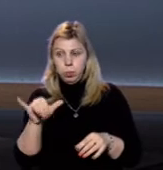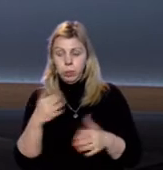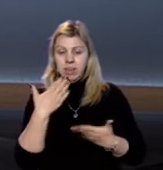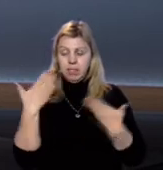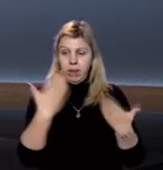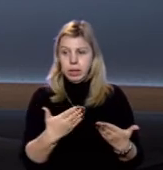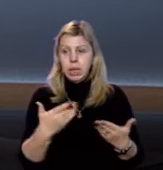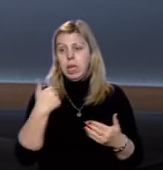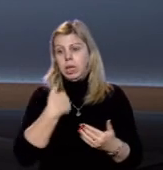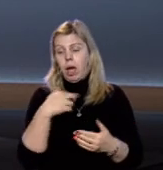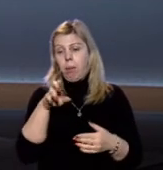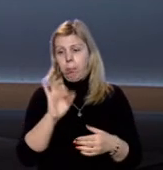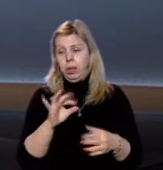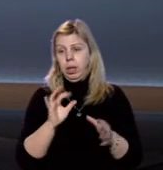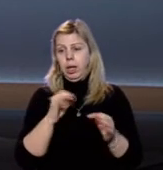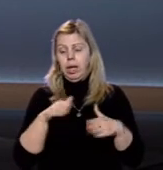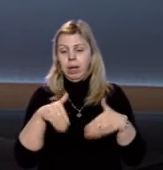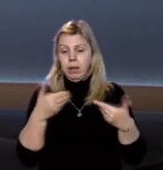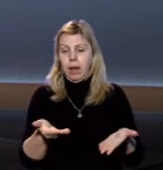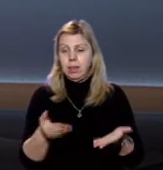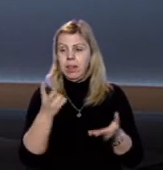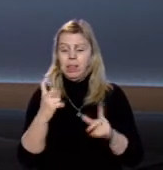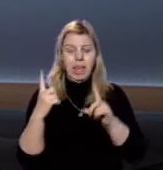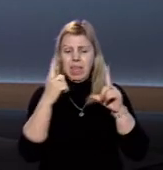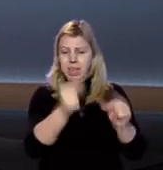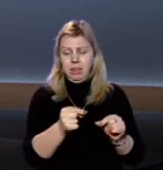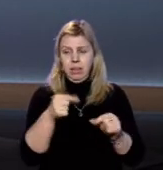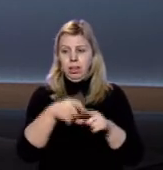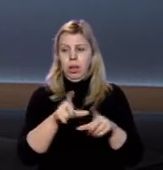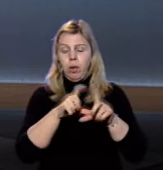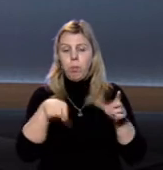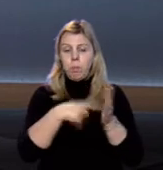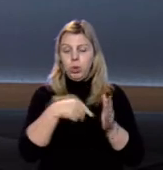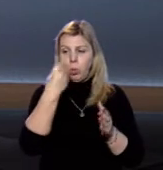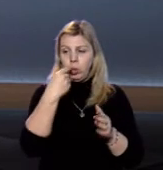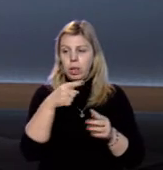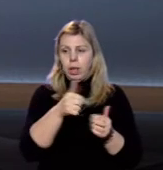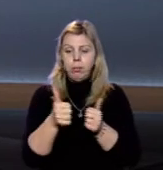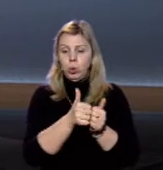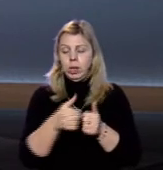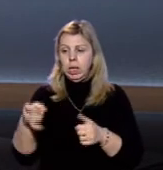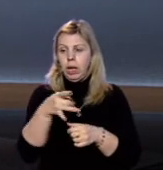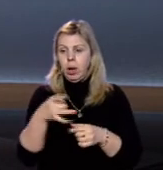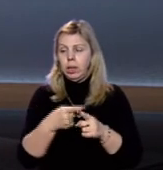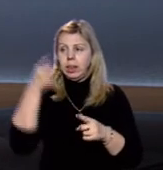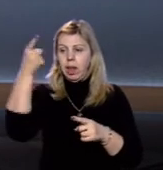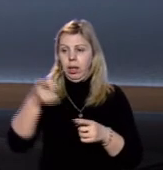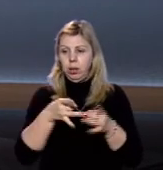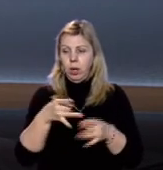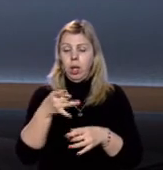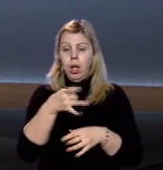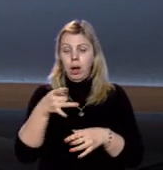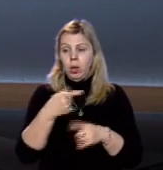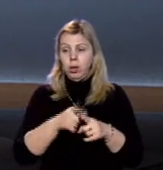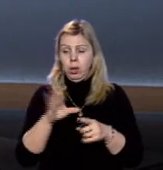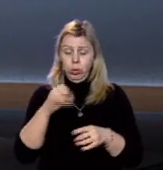зверненням. Я би радив не їздити безпосередньо в департамент міста Ужгород, наприклад, там із сусідніх районів або далеких районів, звернутися